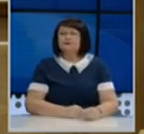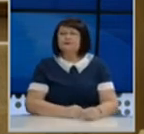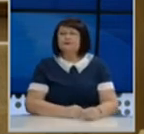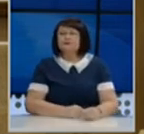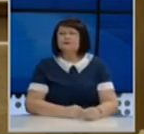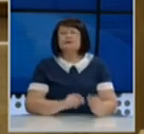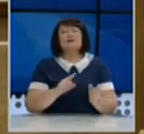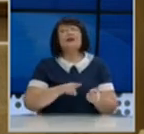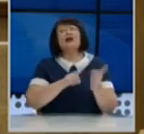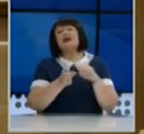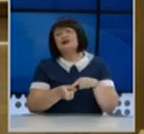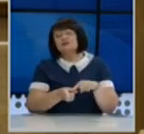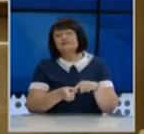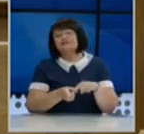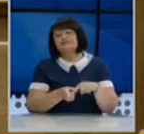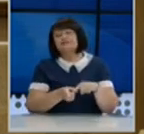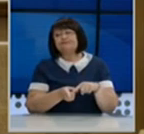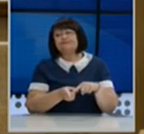για αυτό,